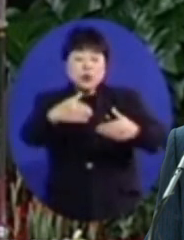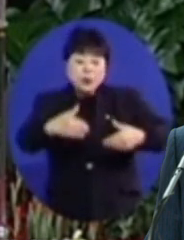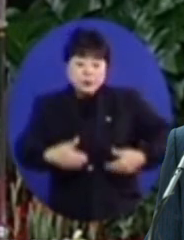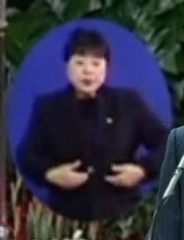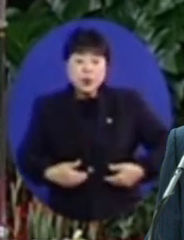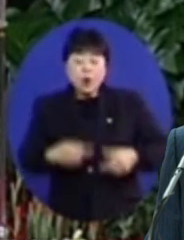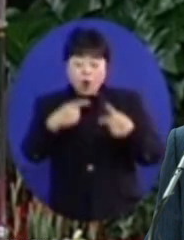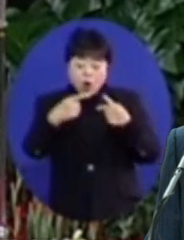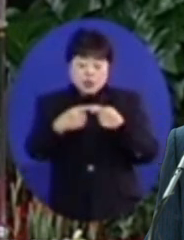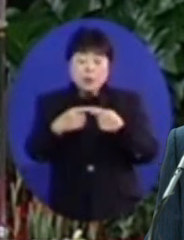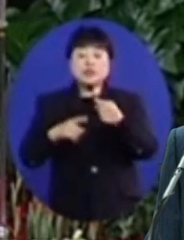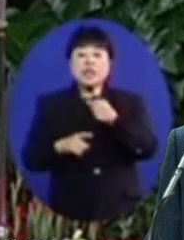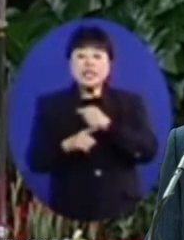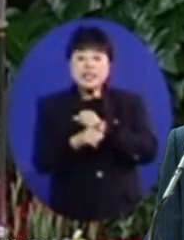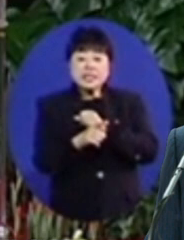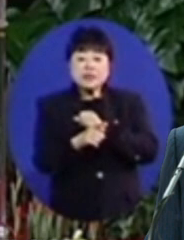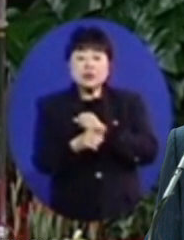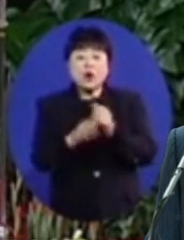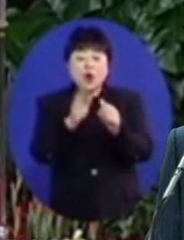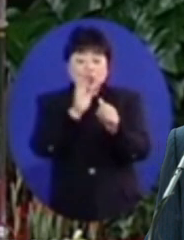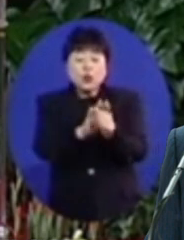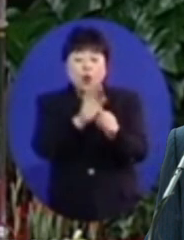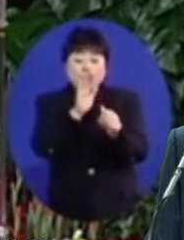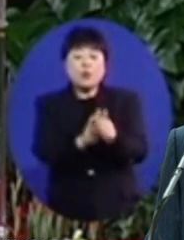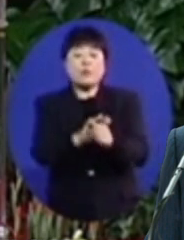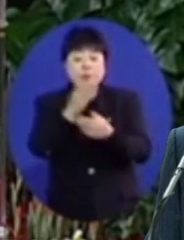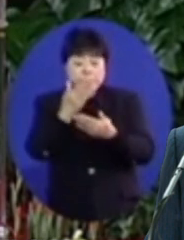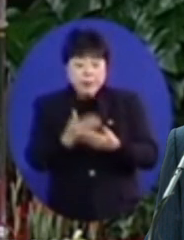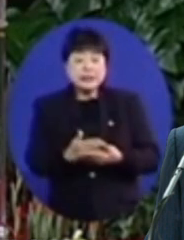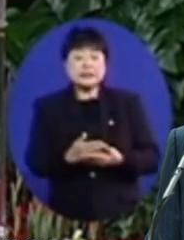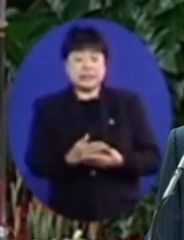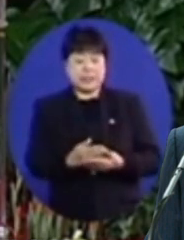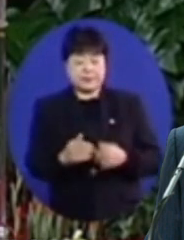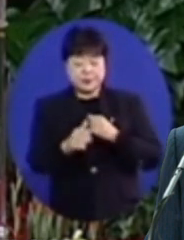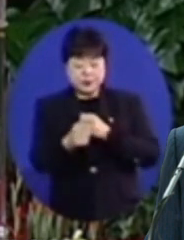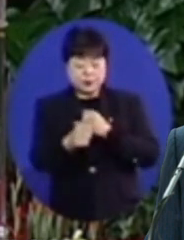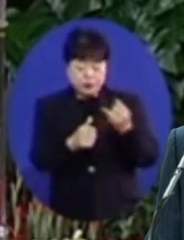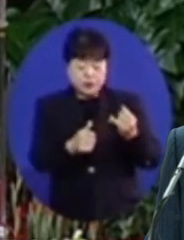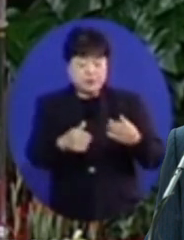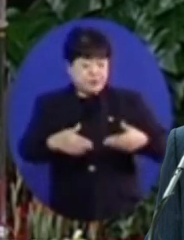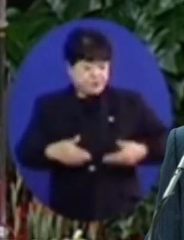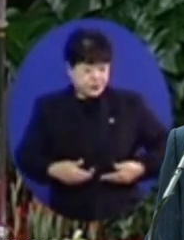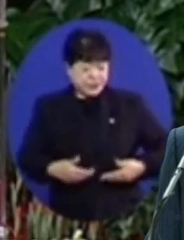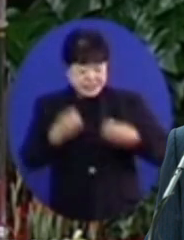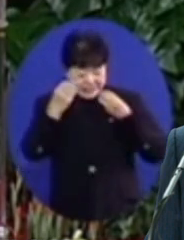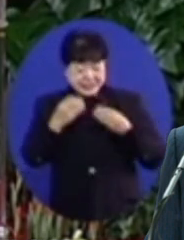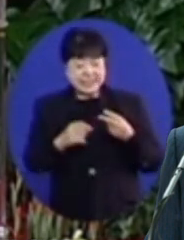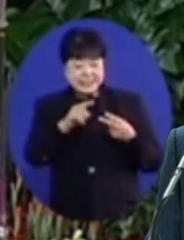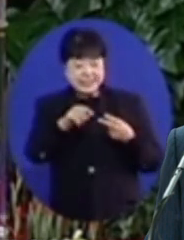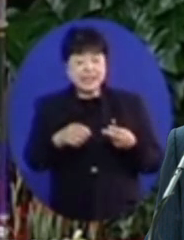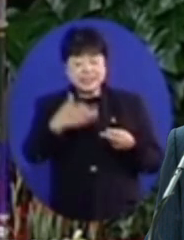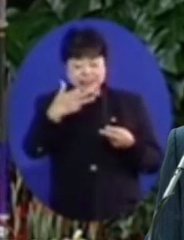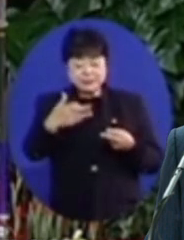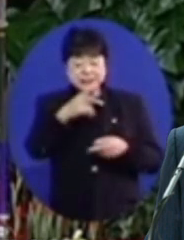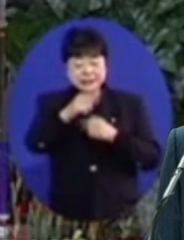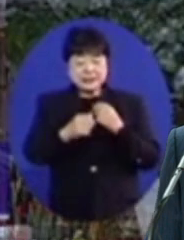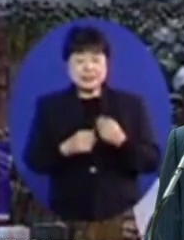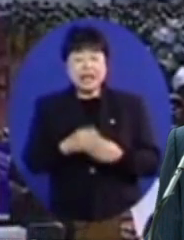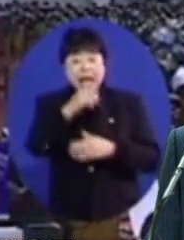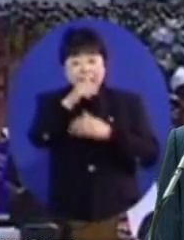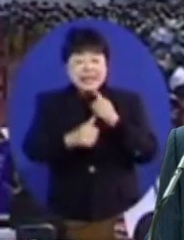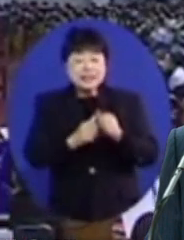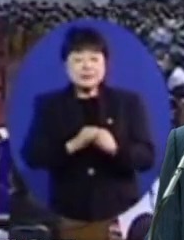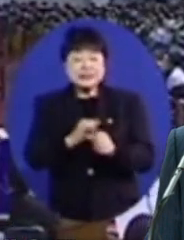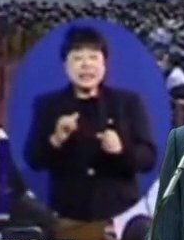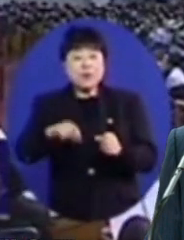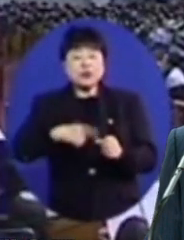사람은 서로 도움을 주고 받을 배필이 필요하기 때문이겠습니다 창세기 2장 18절에 하나님은 사람이 혼자 사는 것이 좋지